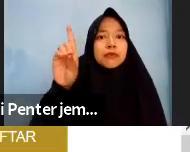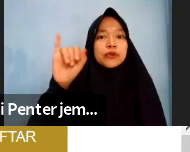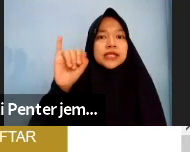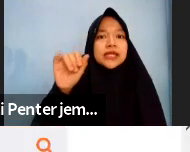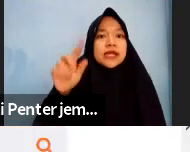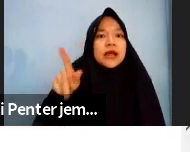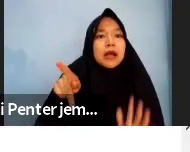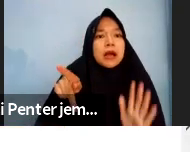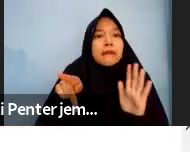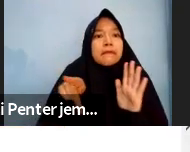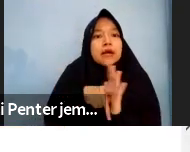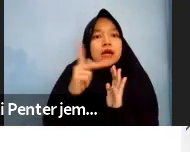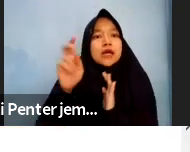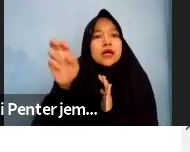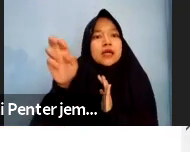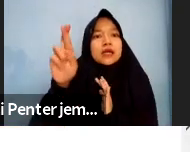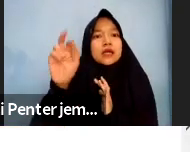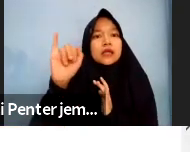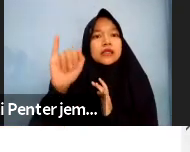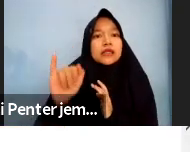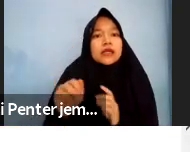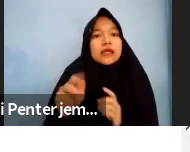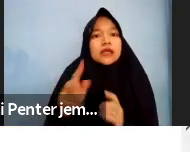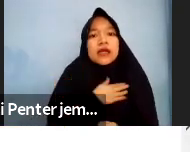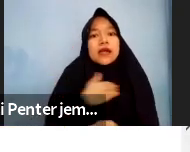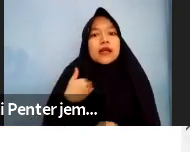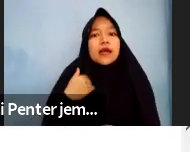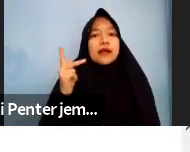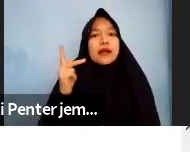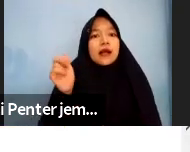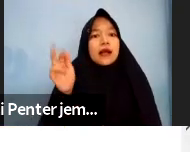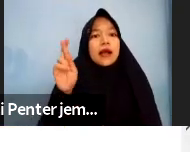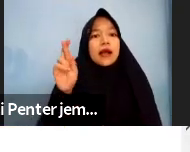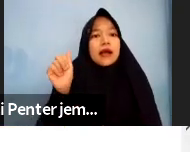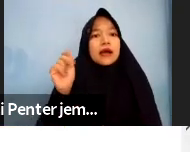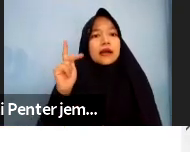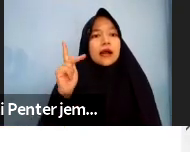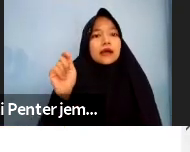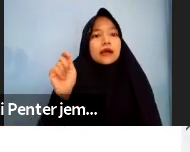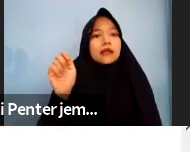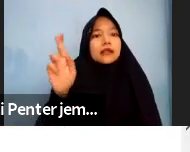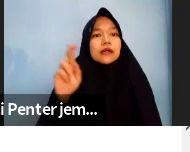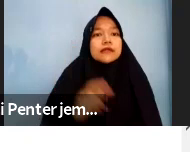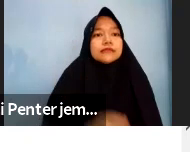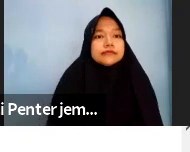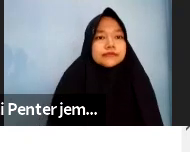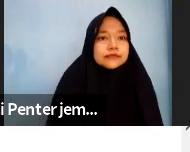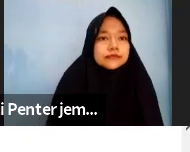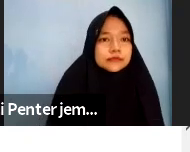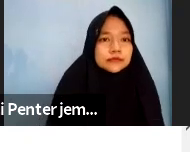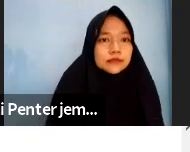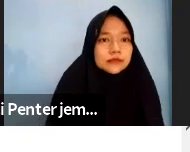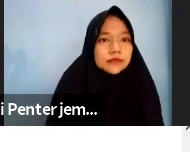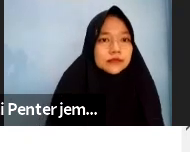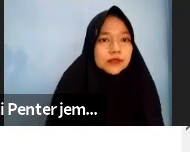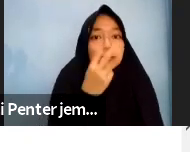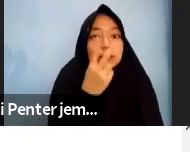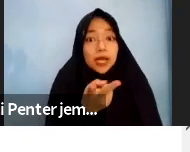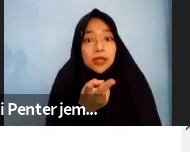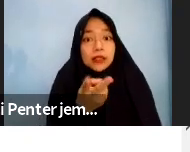ini karena baru ini baru dan ini kan icon-nya Kementerian Pendidikan tuh ada Nisa